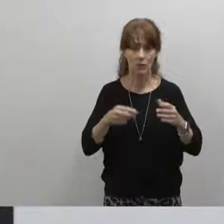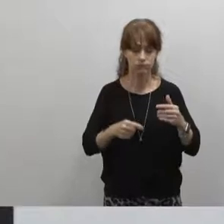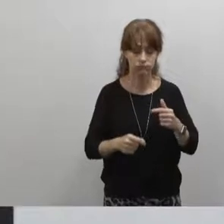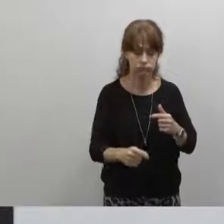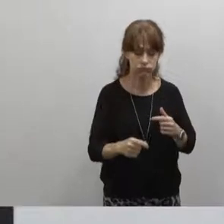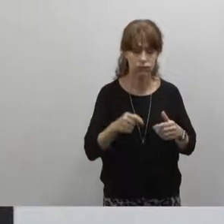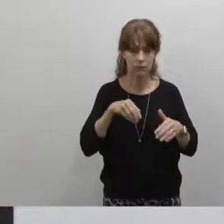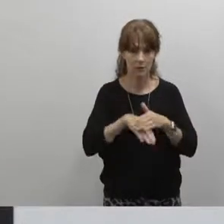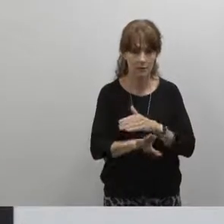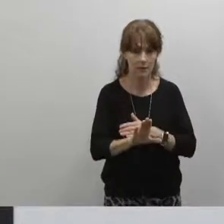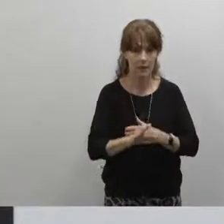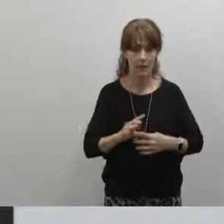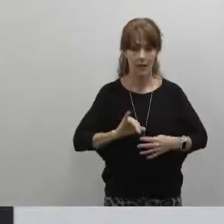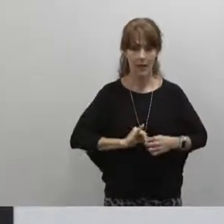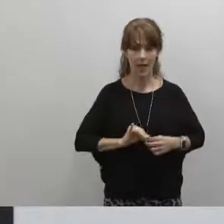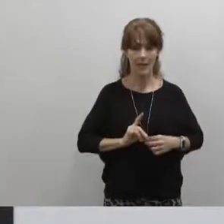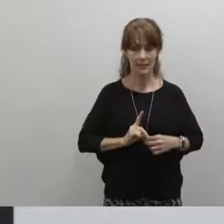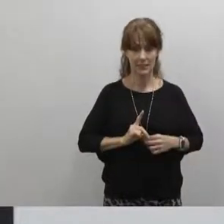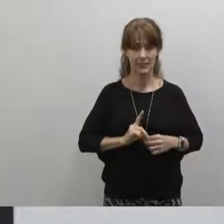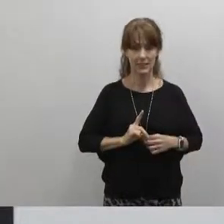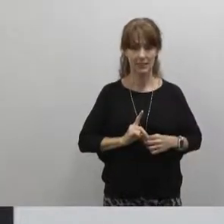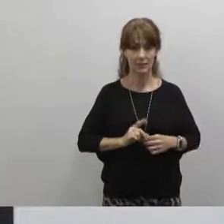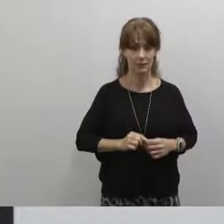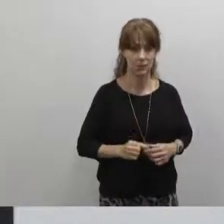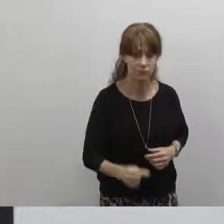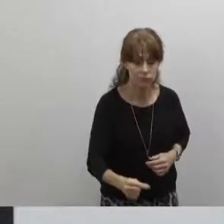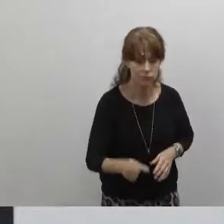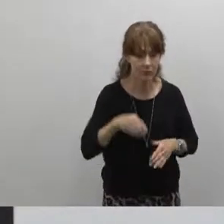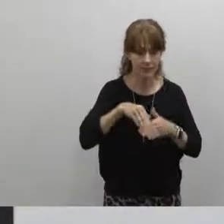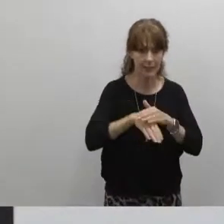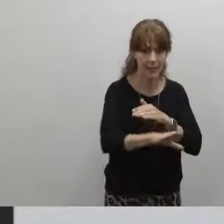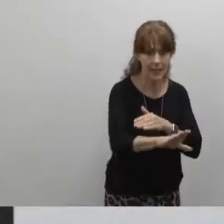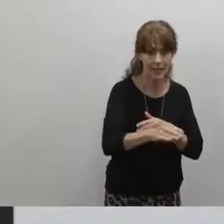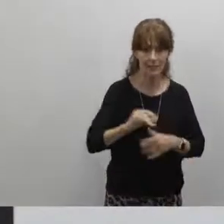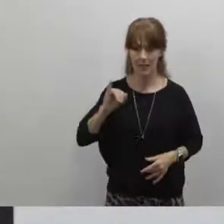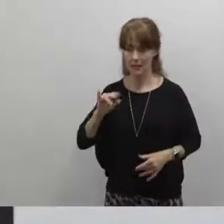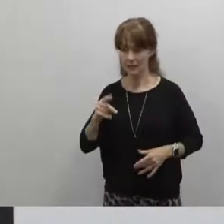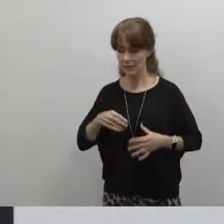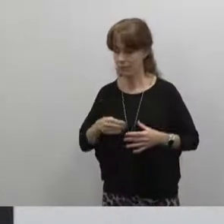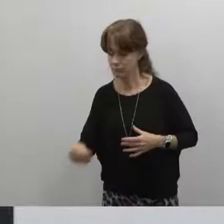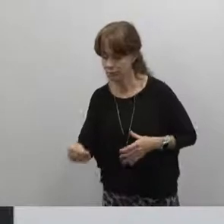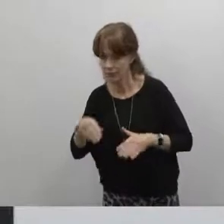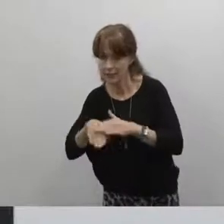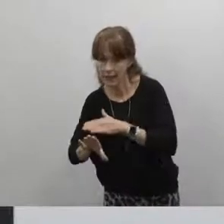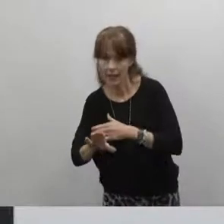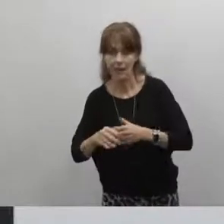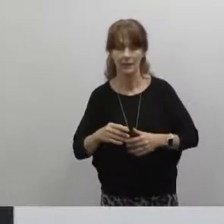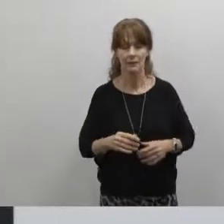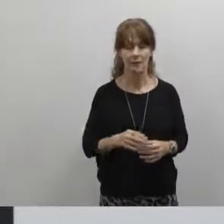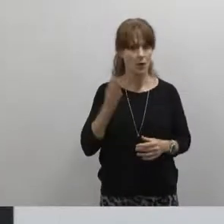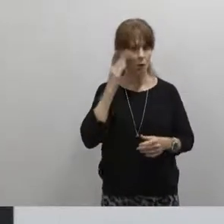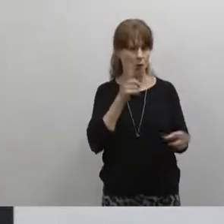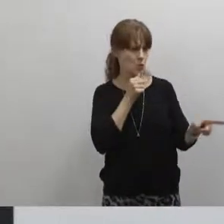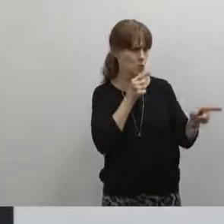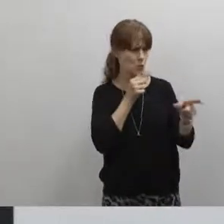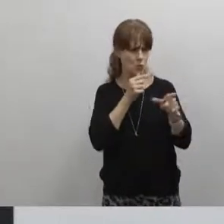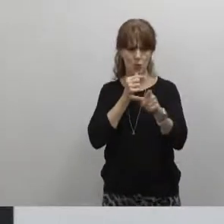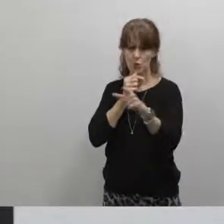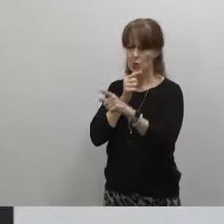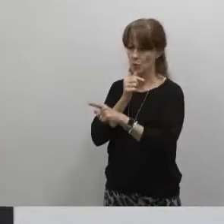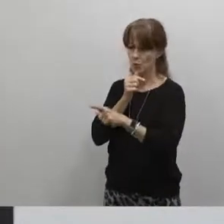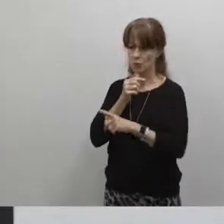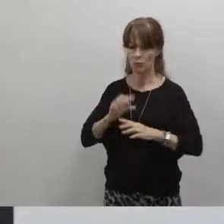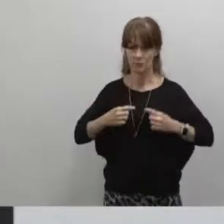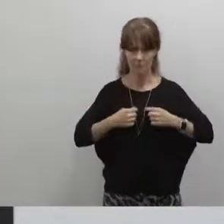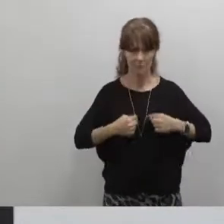thà dương thuê thà nè tặng ổn khi đang thật tập vì nhìn là bàn còn có khi đang á những đơn